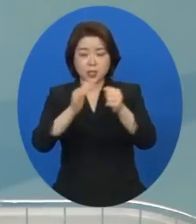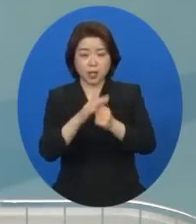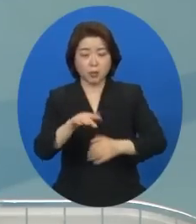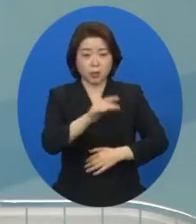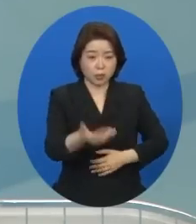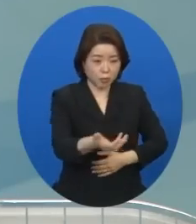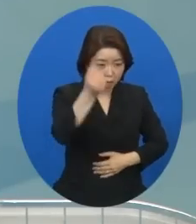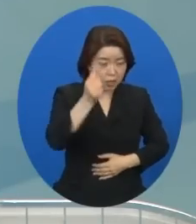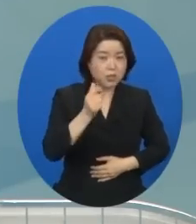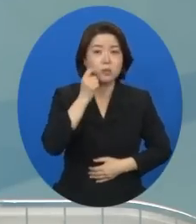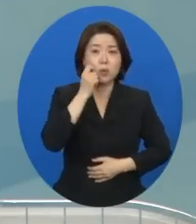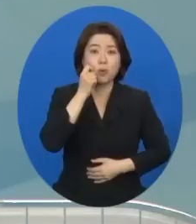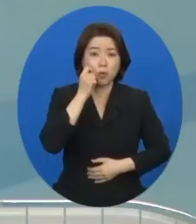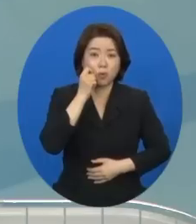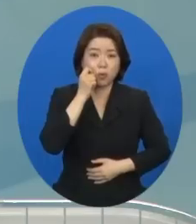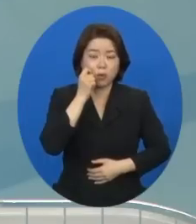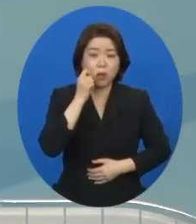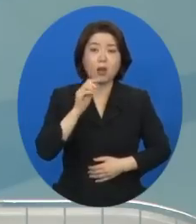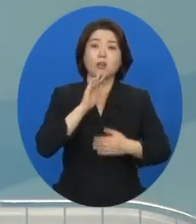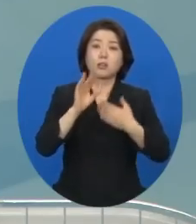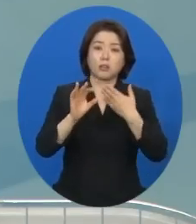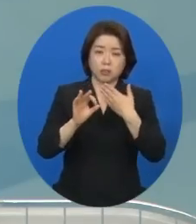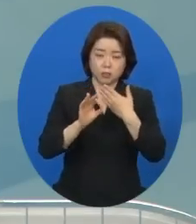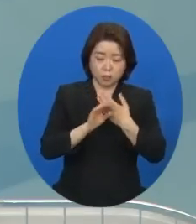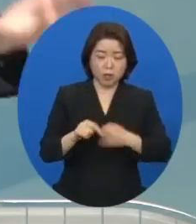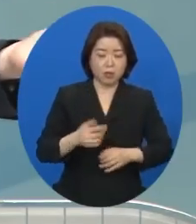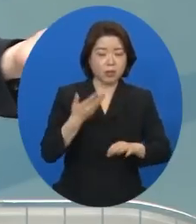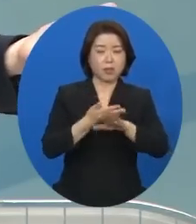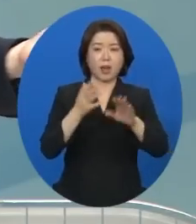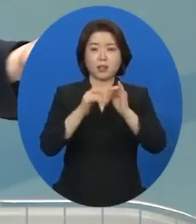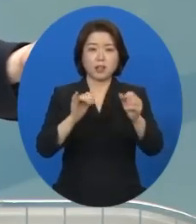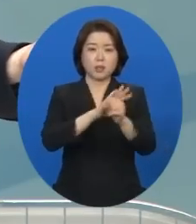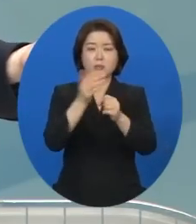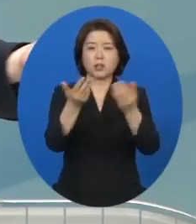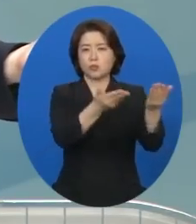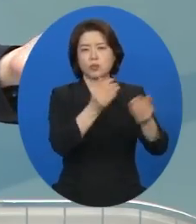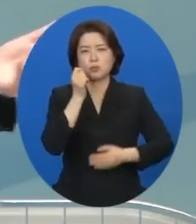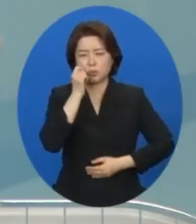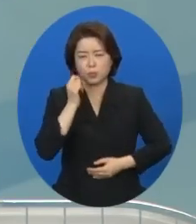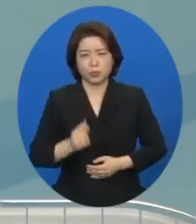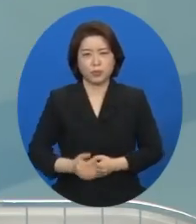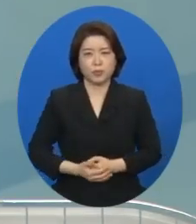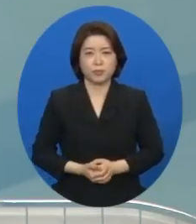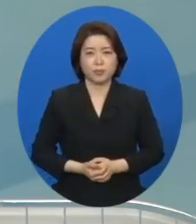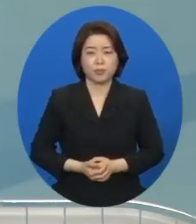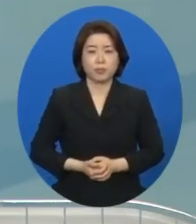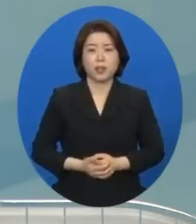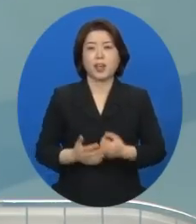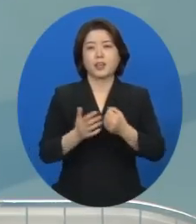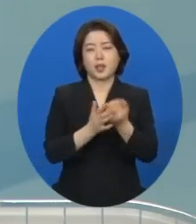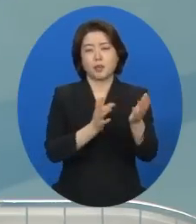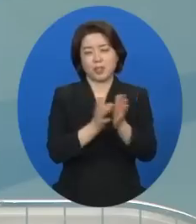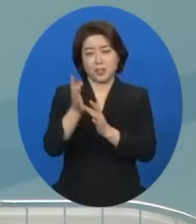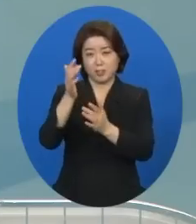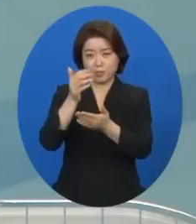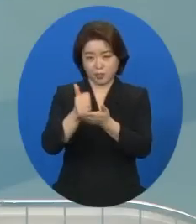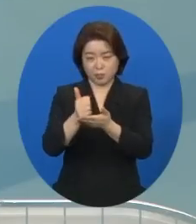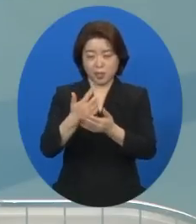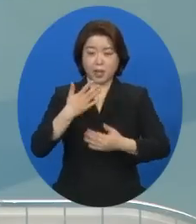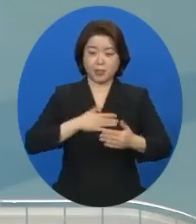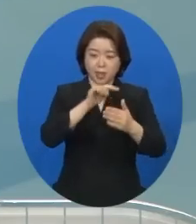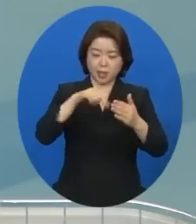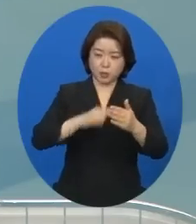누리지 못하니까, 그러니까 다른 사람을 사랑하지 못하게 되는 거예요. 그래서 예수님께서 내